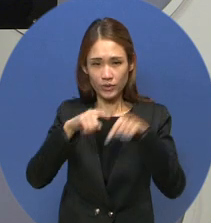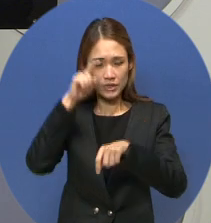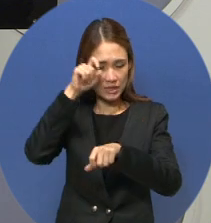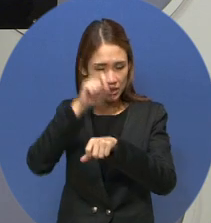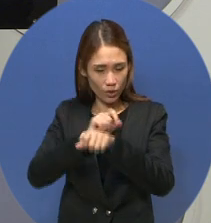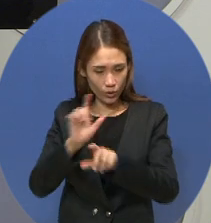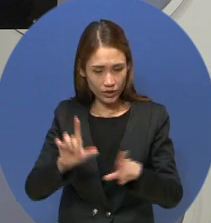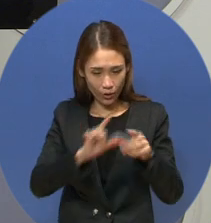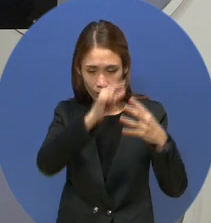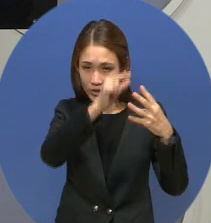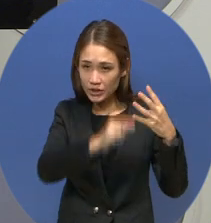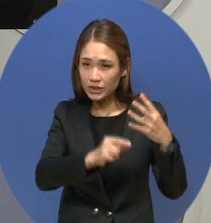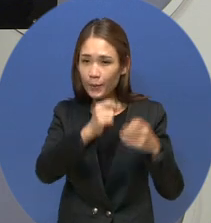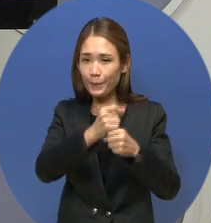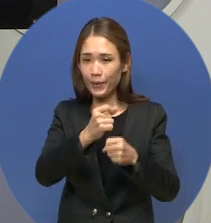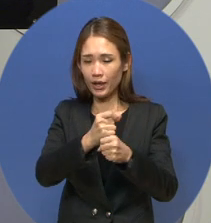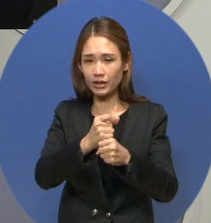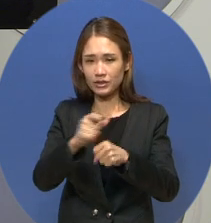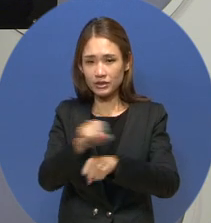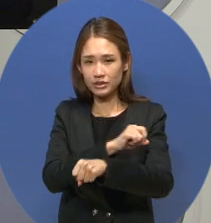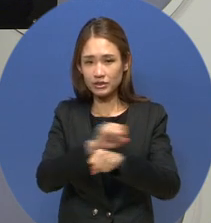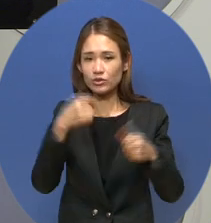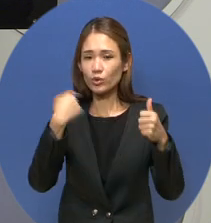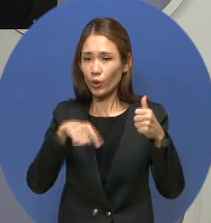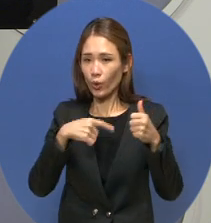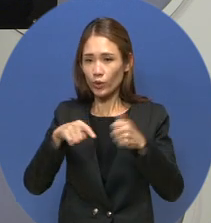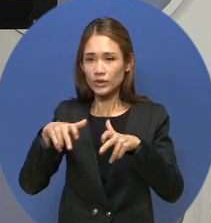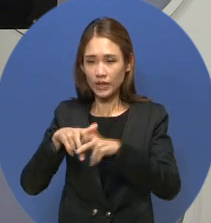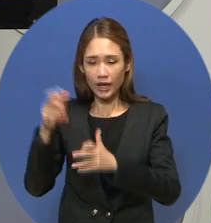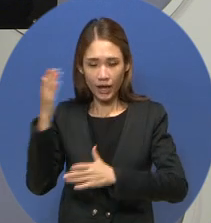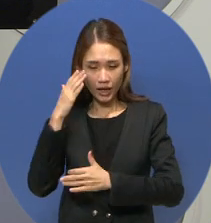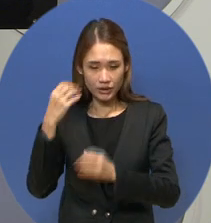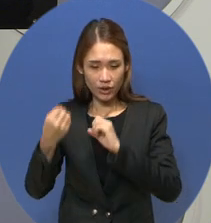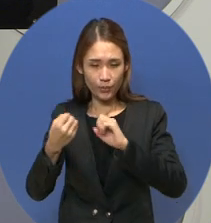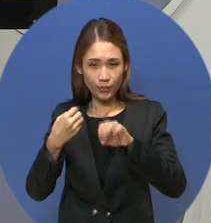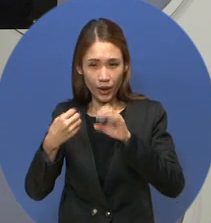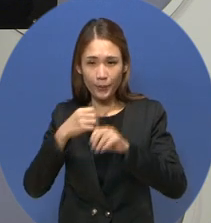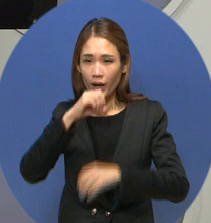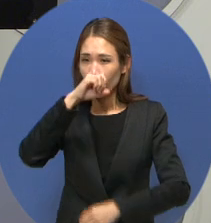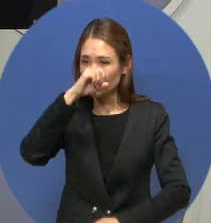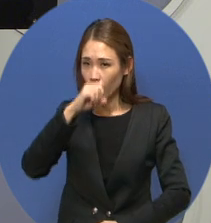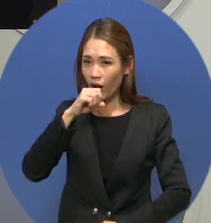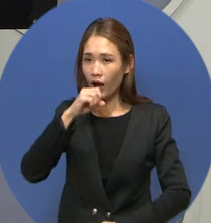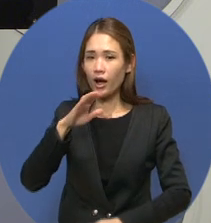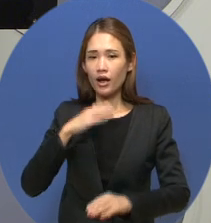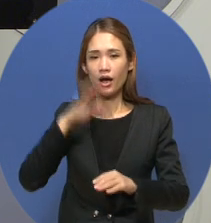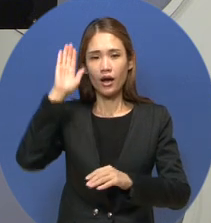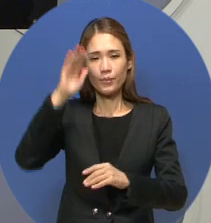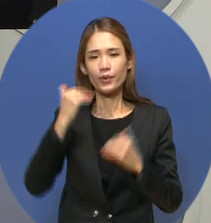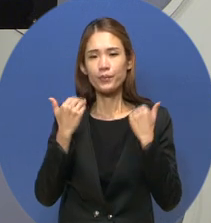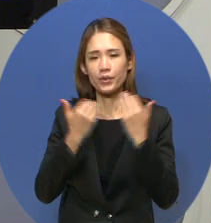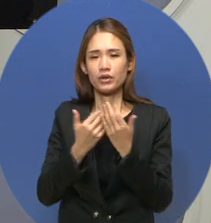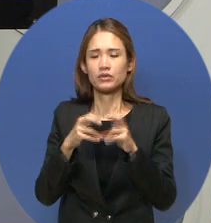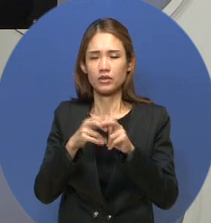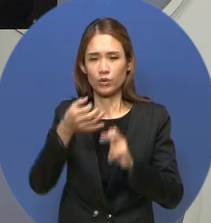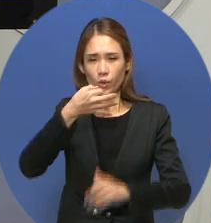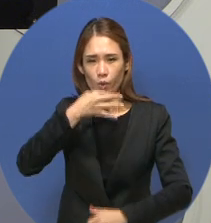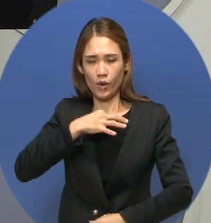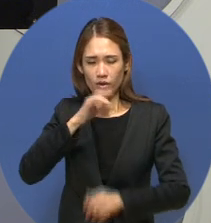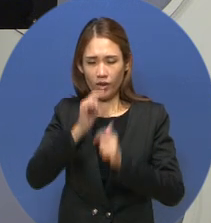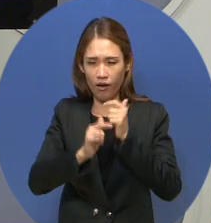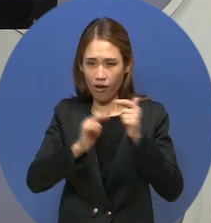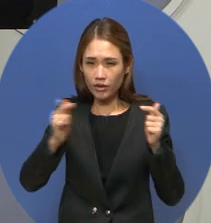색소 교육 현장과 장애학생 부모님들의 큰 호응을 받았다 며 앞으로도 발달장애인 에게 효과적인